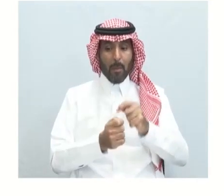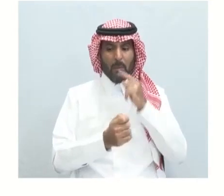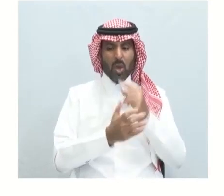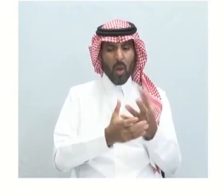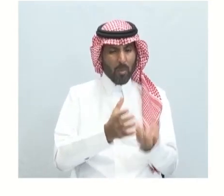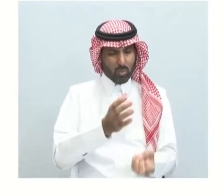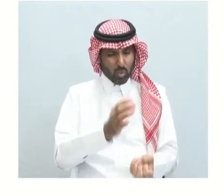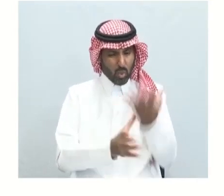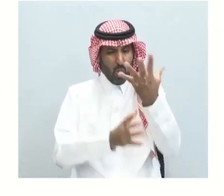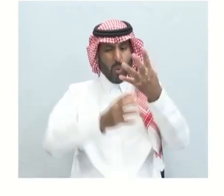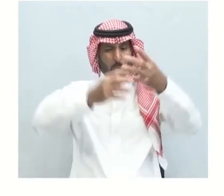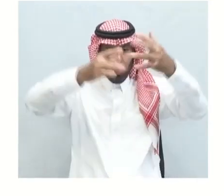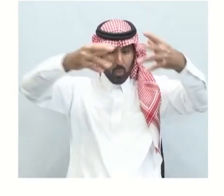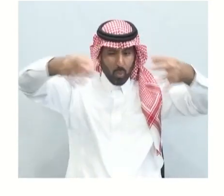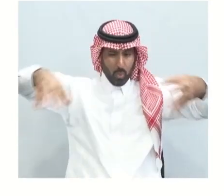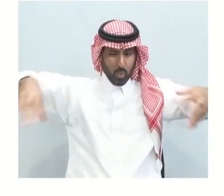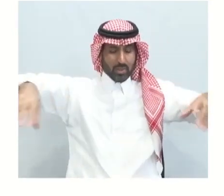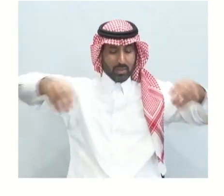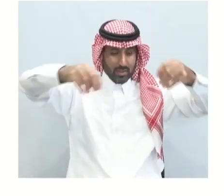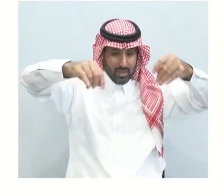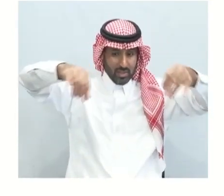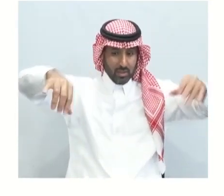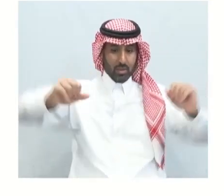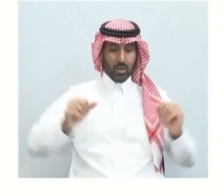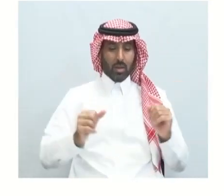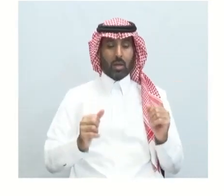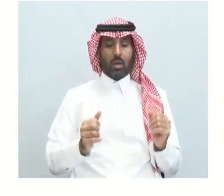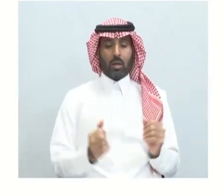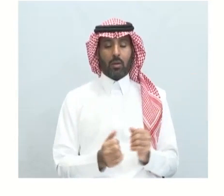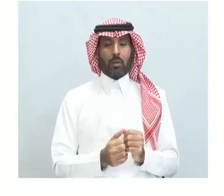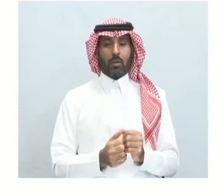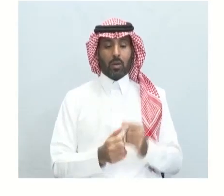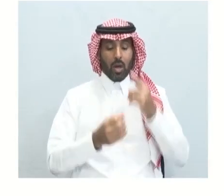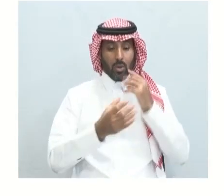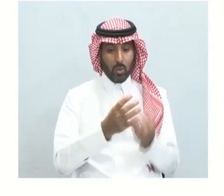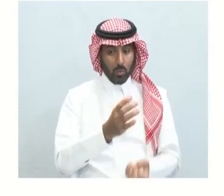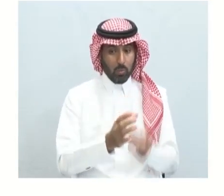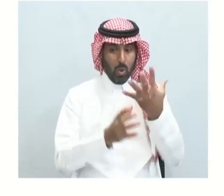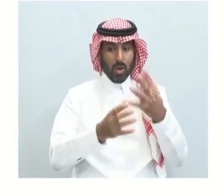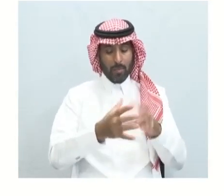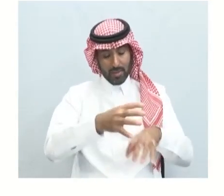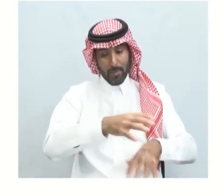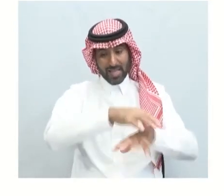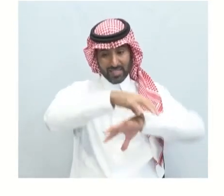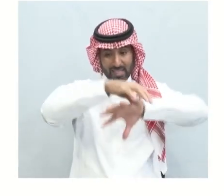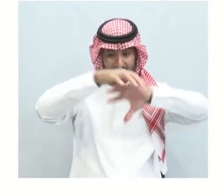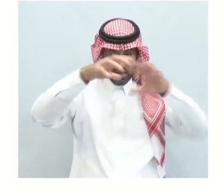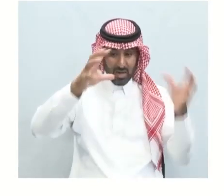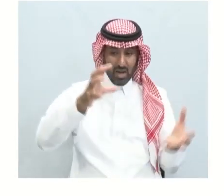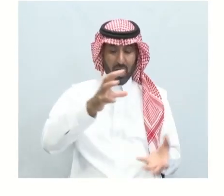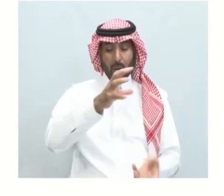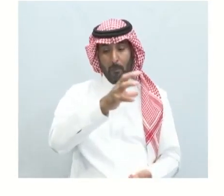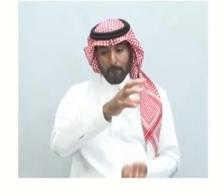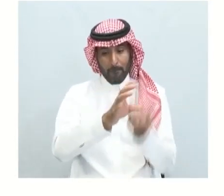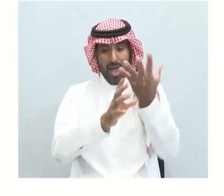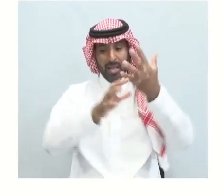الصخور البركانيه المنصهره التي تدفقت من باطن الارض الى